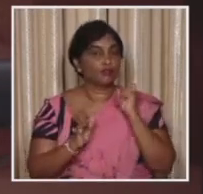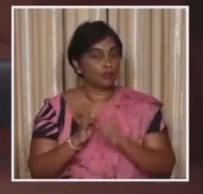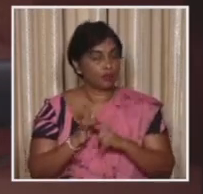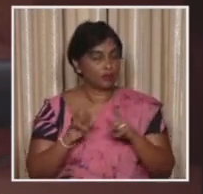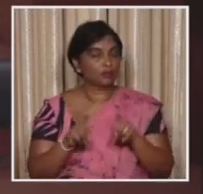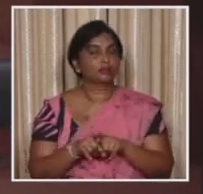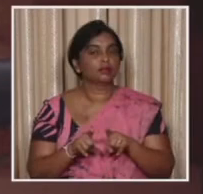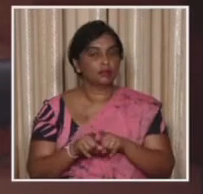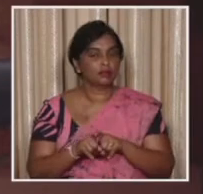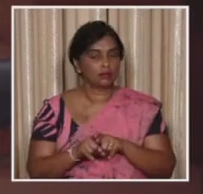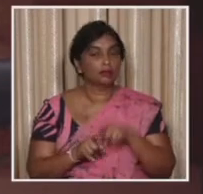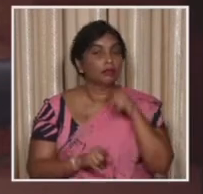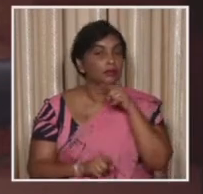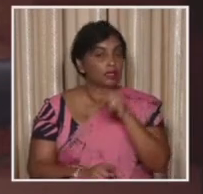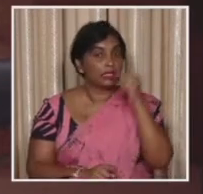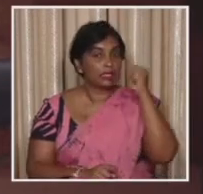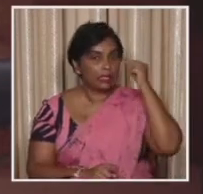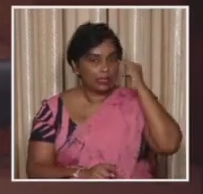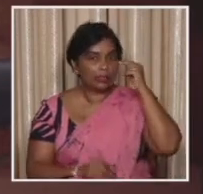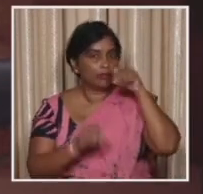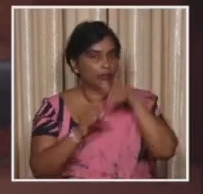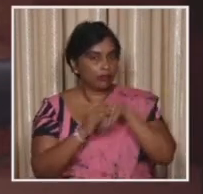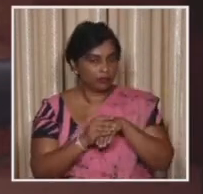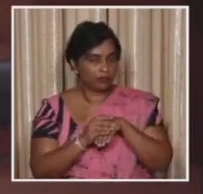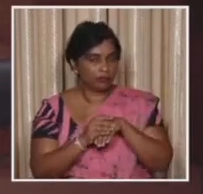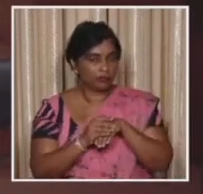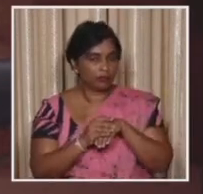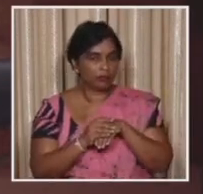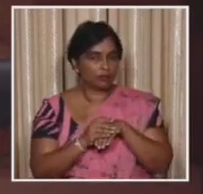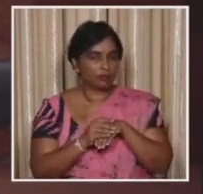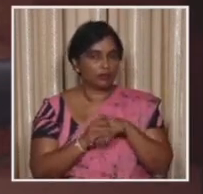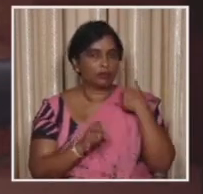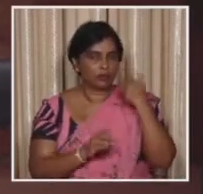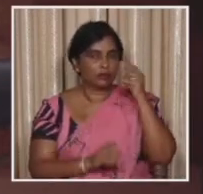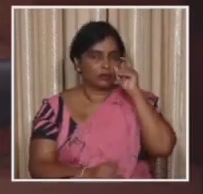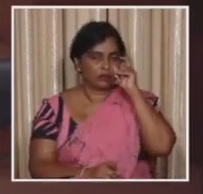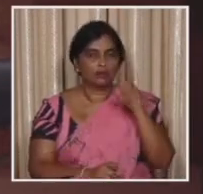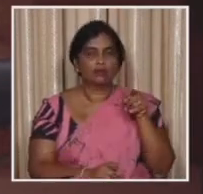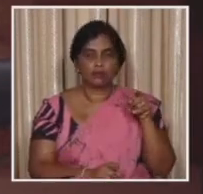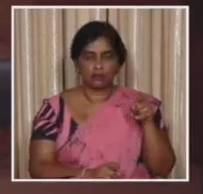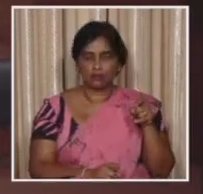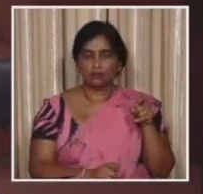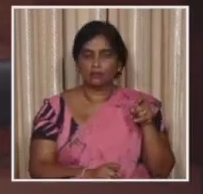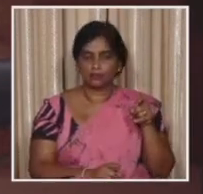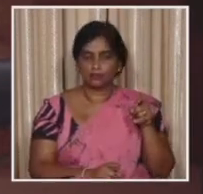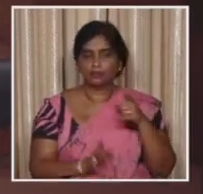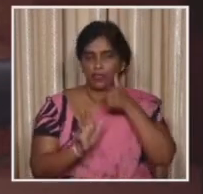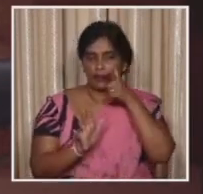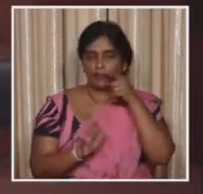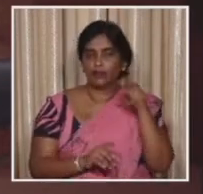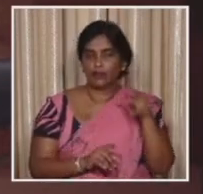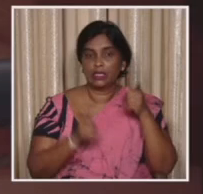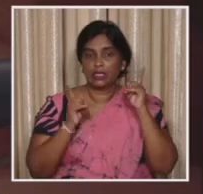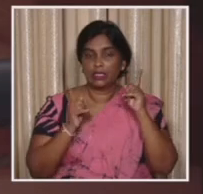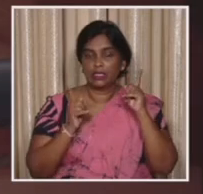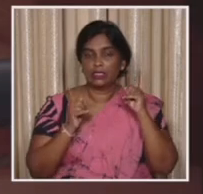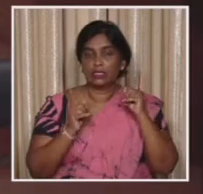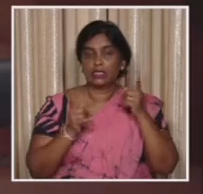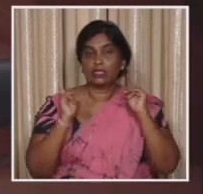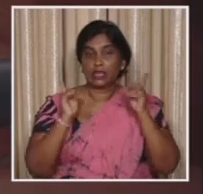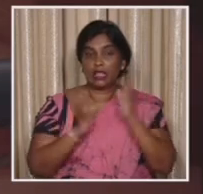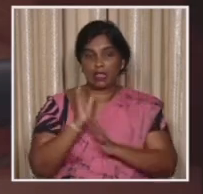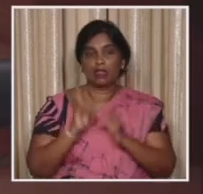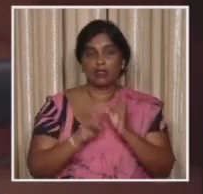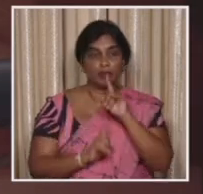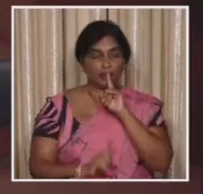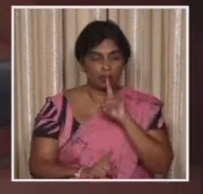ite. ඔබතුමා හිතුවා නම් මේක ඇතුලේ අර මා දැක්ක මමත් දැක්ක එක මේ මේ මේ වීඩියෝ එක ක්‍රිකට් කවුද ක්‍රීඩා